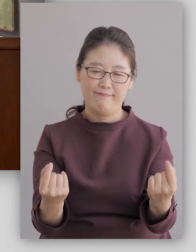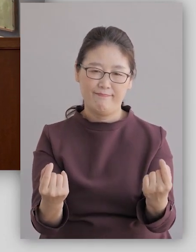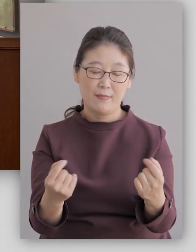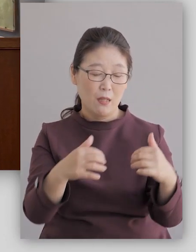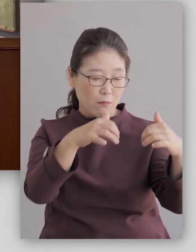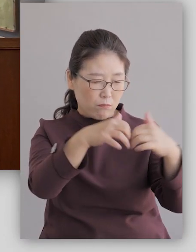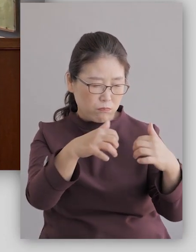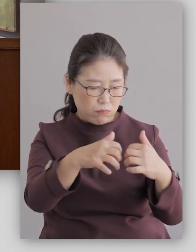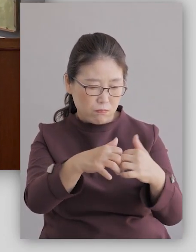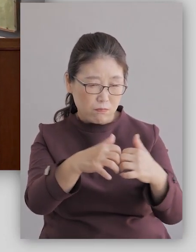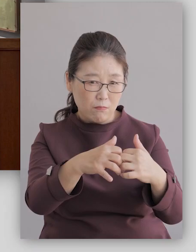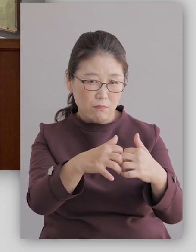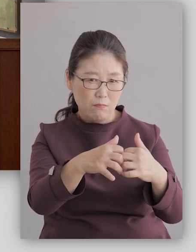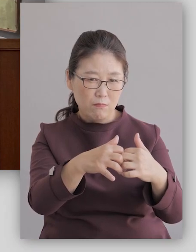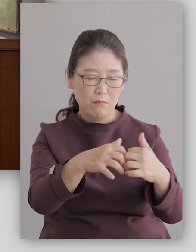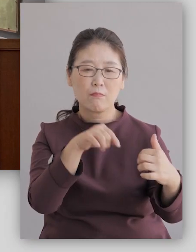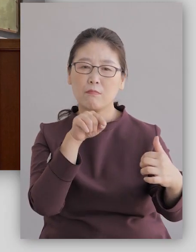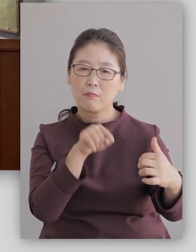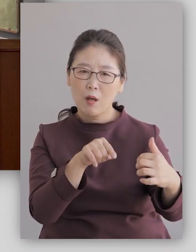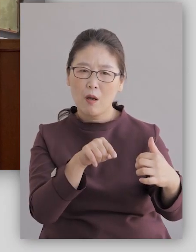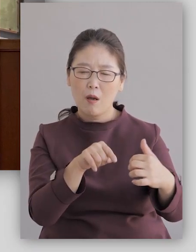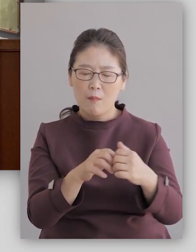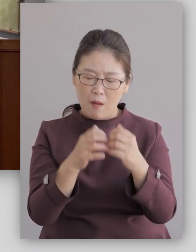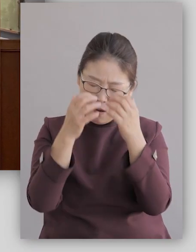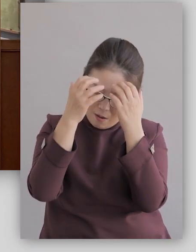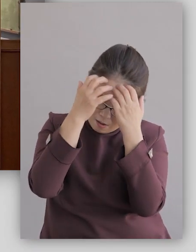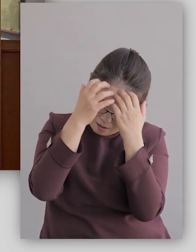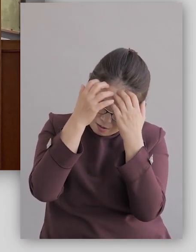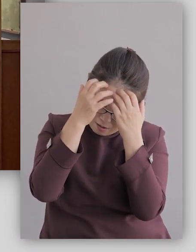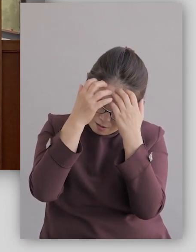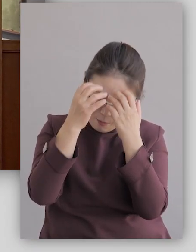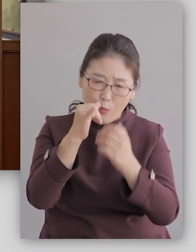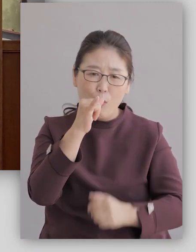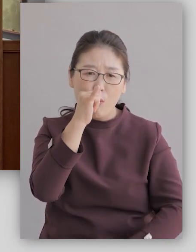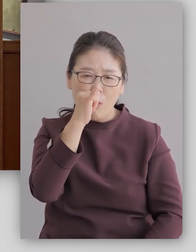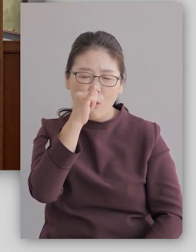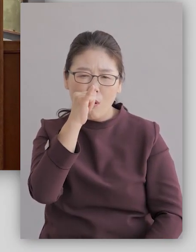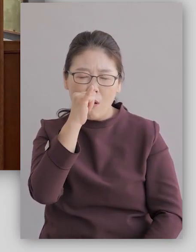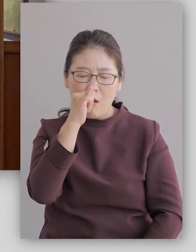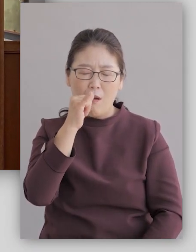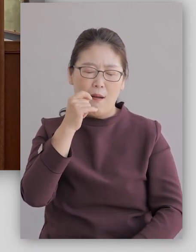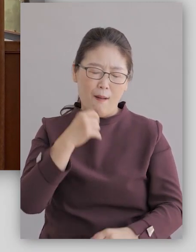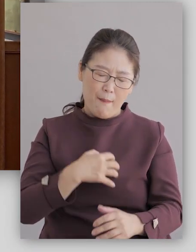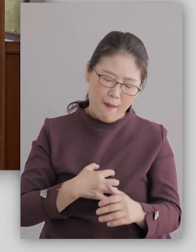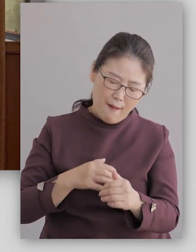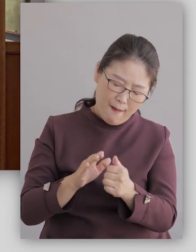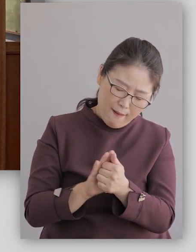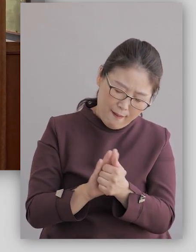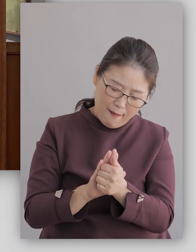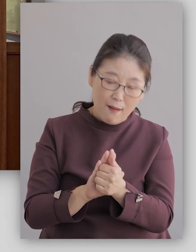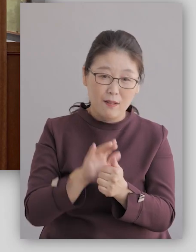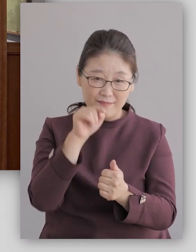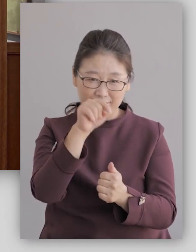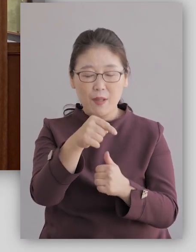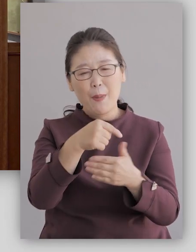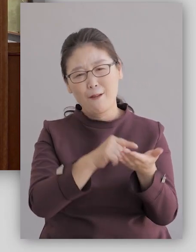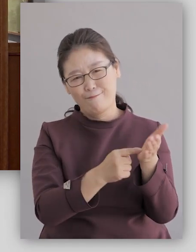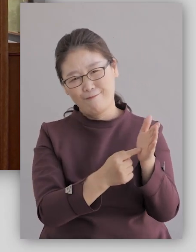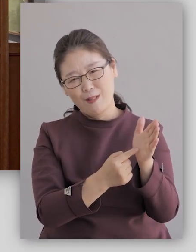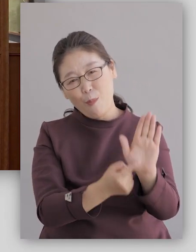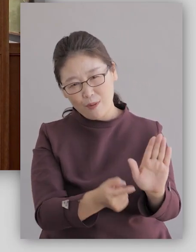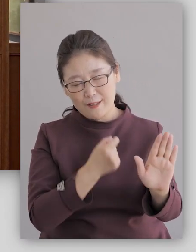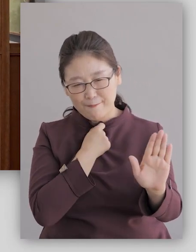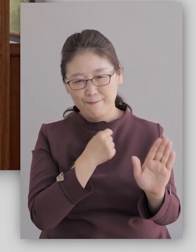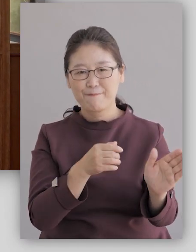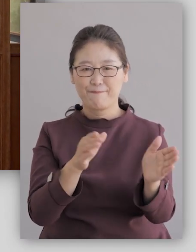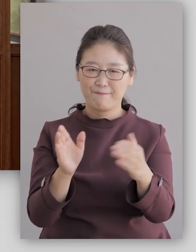이 전쟁이라는 부분을 고통과 이런 그 애도의 부분을 함께 살펴보고자 했습니다. 이런